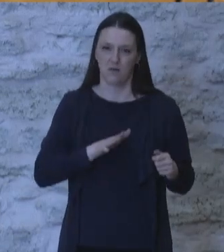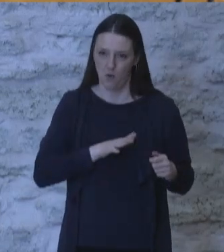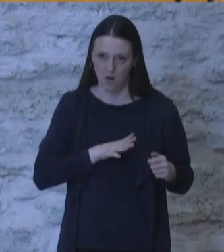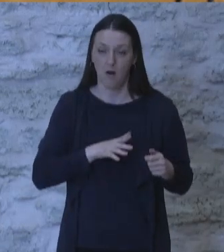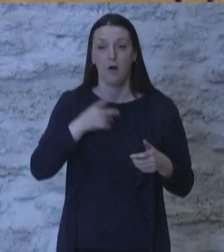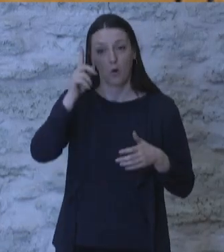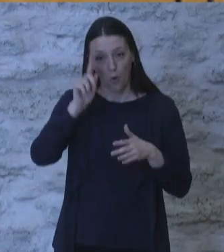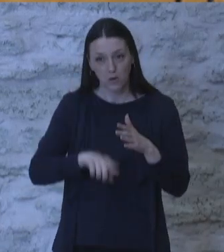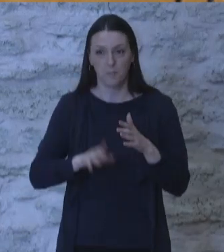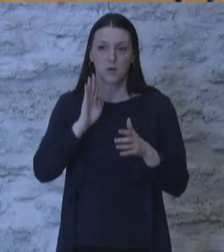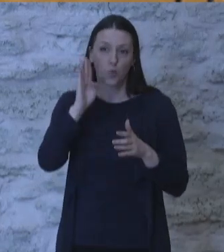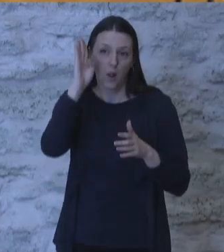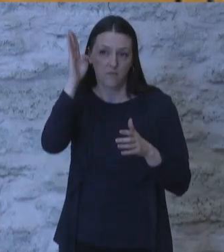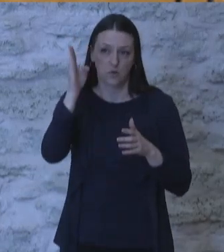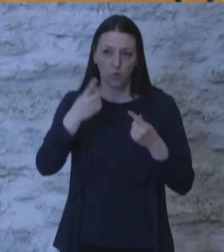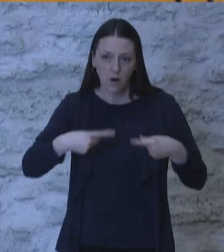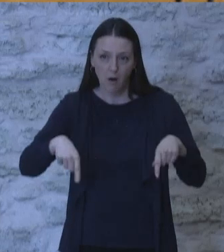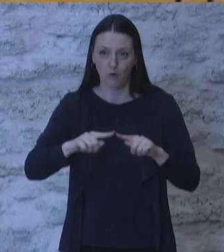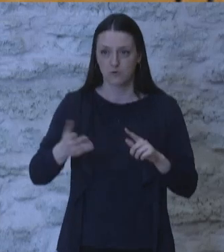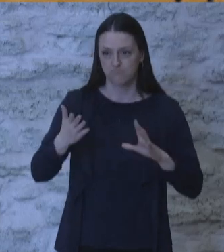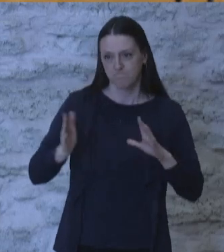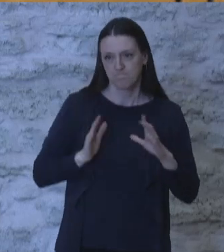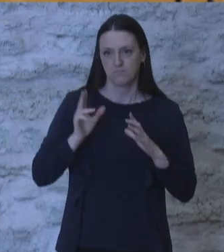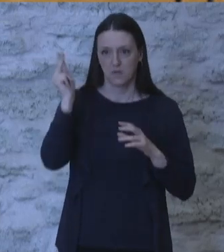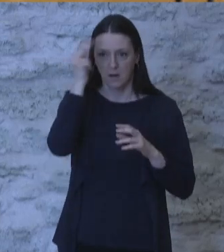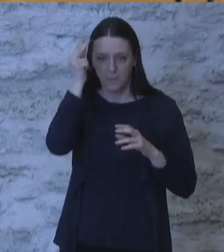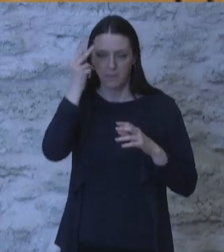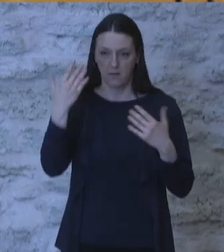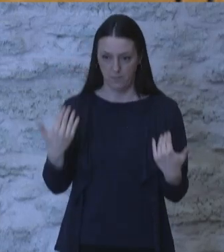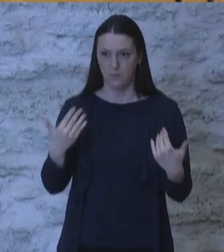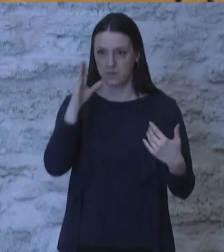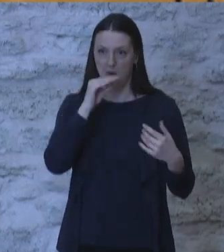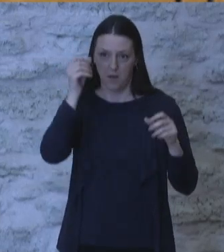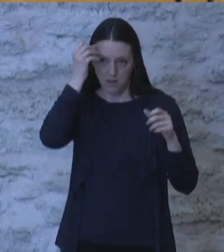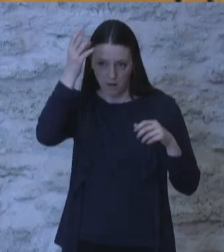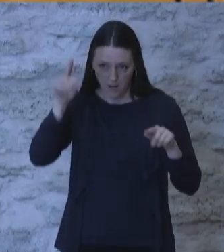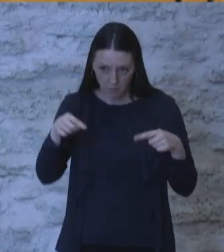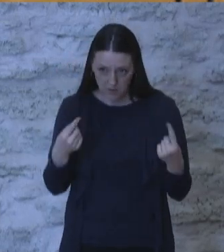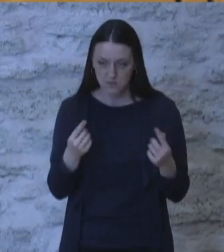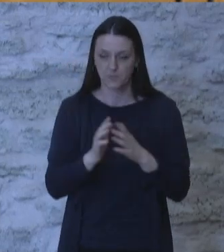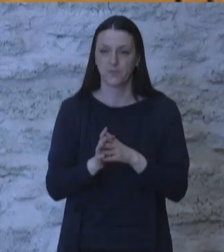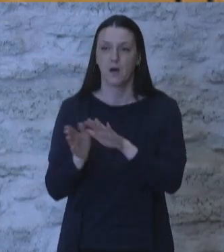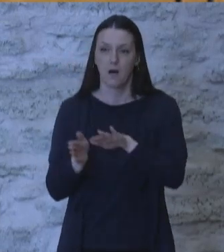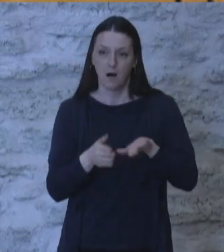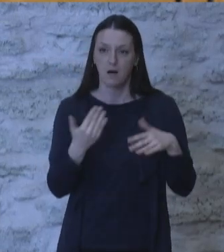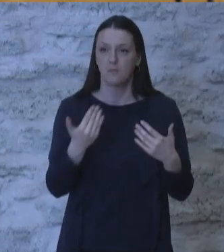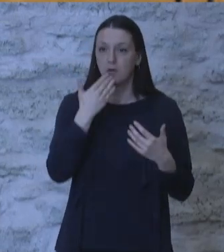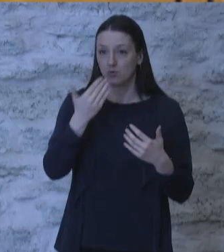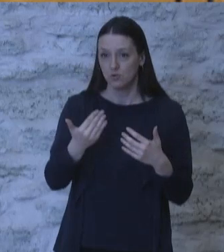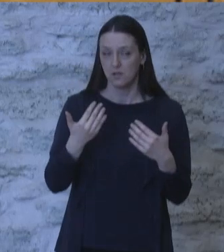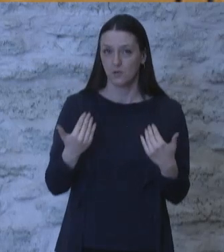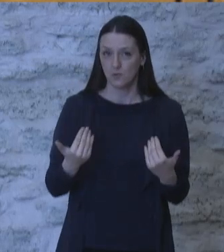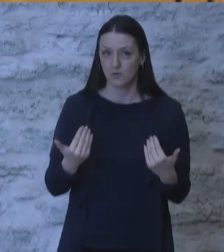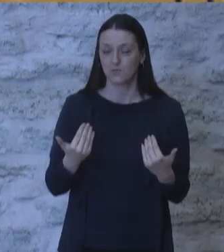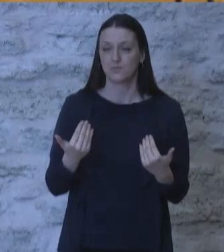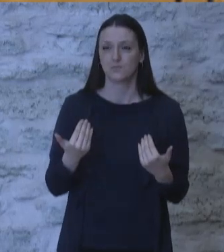tulevikust lihtsalt õpime ja oleme valmis ka väga erinevateks kriisideks. Aga ma küsin sellest ajahetkest,